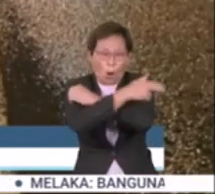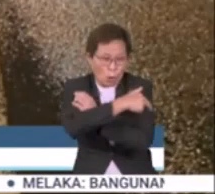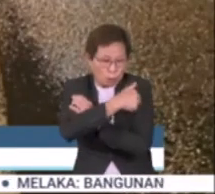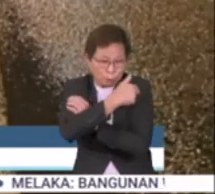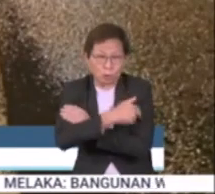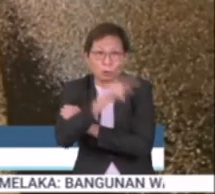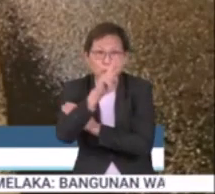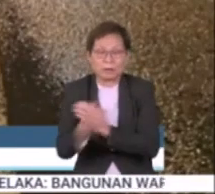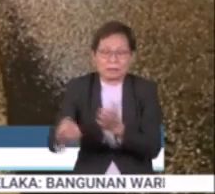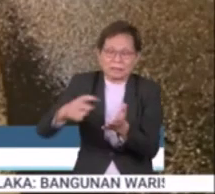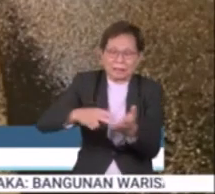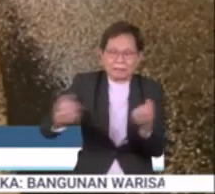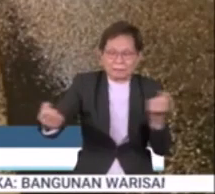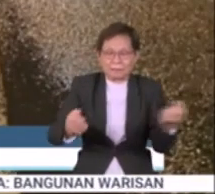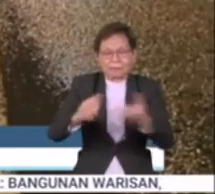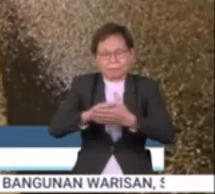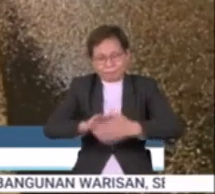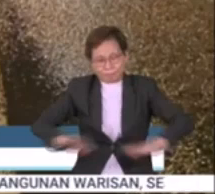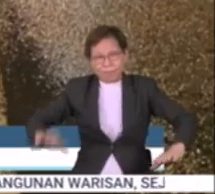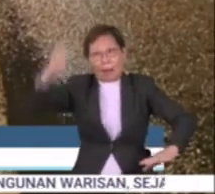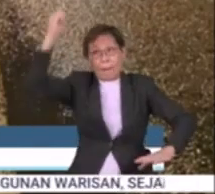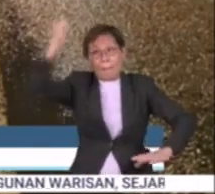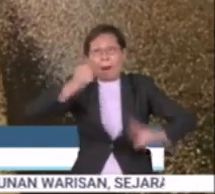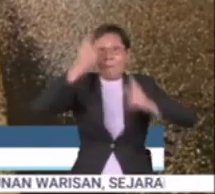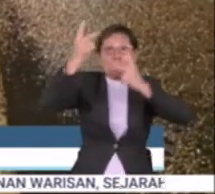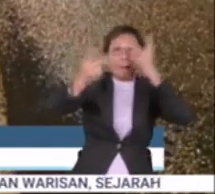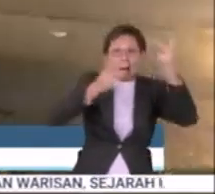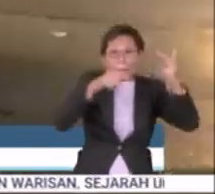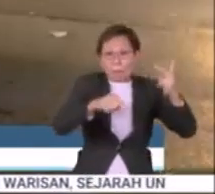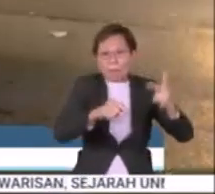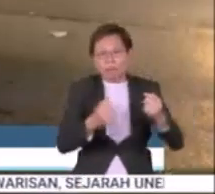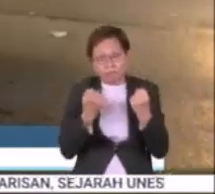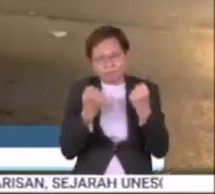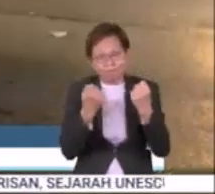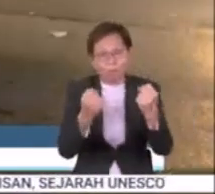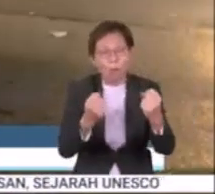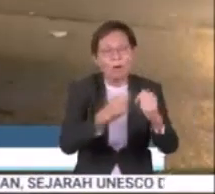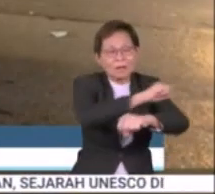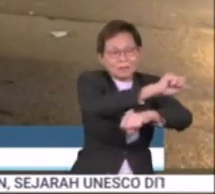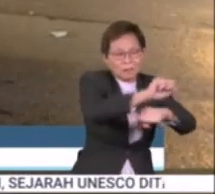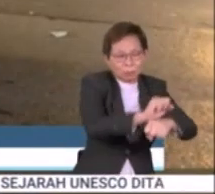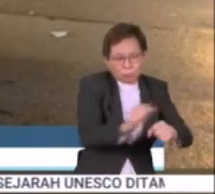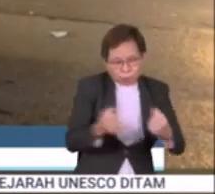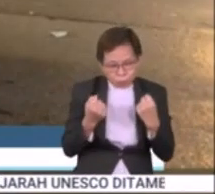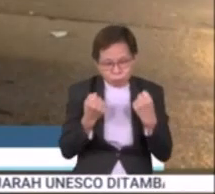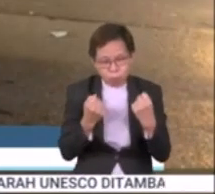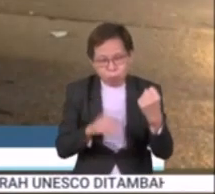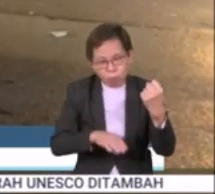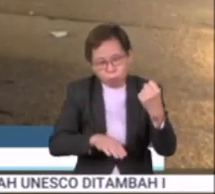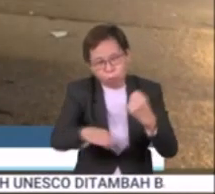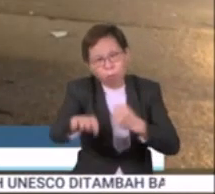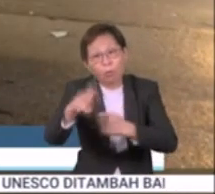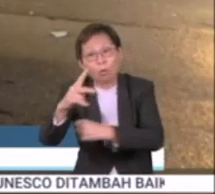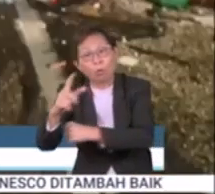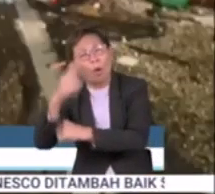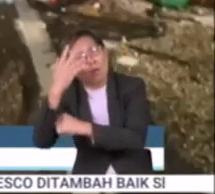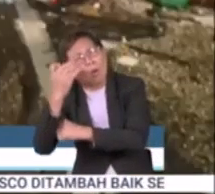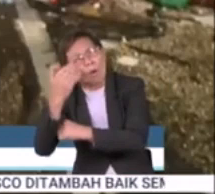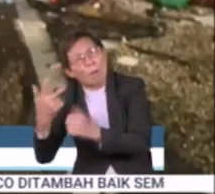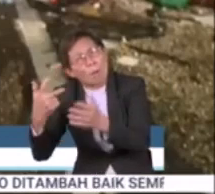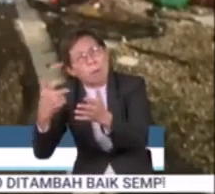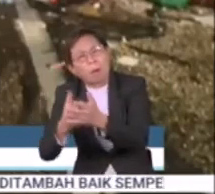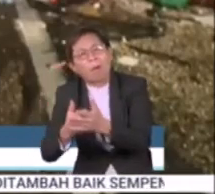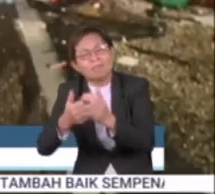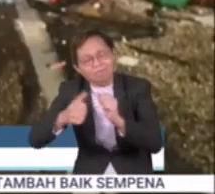yang menaiki kereta selamat bahas pelancong tersebut dalam perjalanan dari Singapura menuju ke Kuala Lumpur Puncak